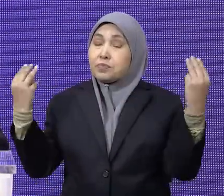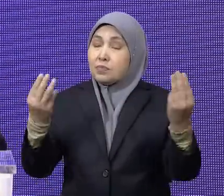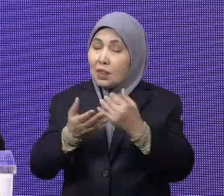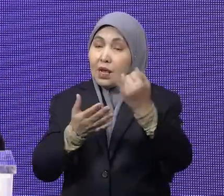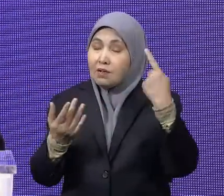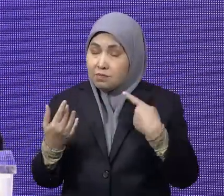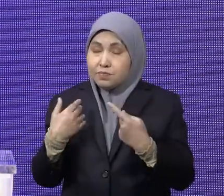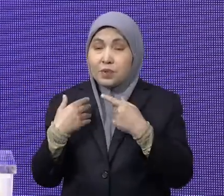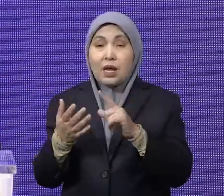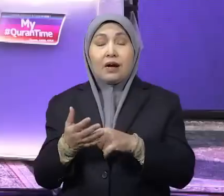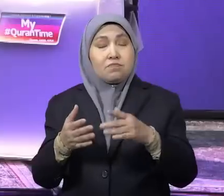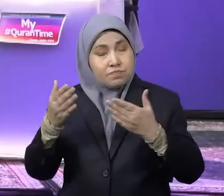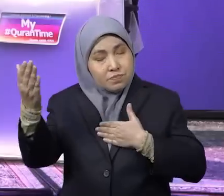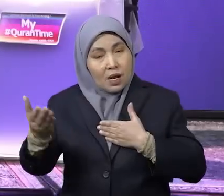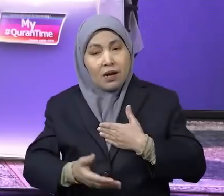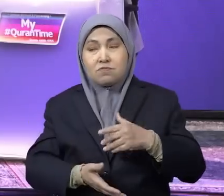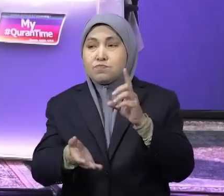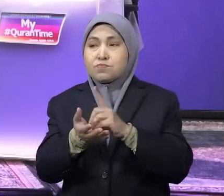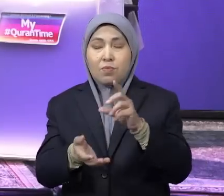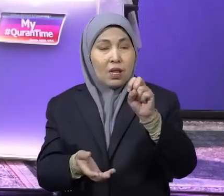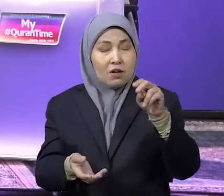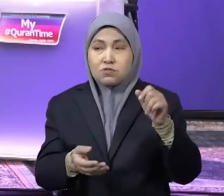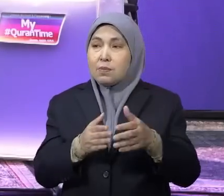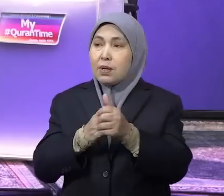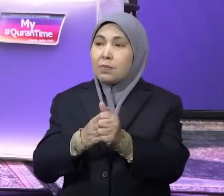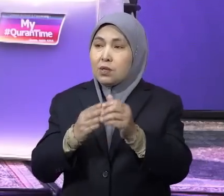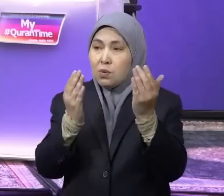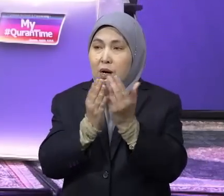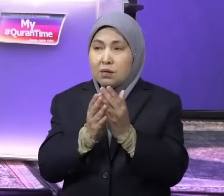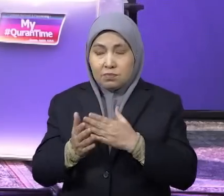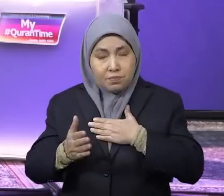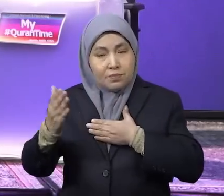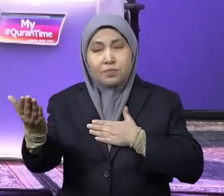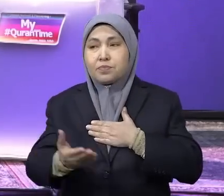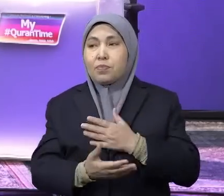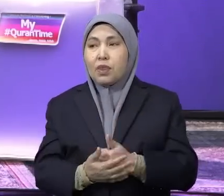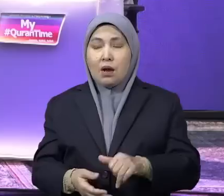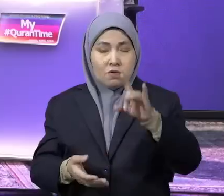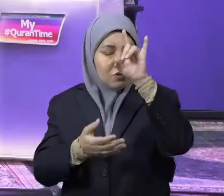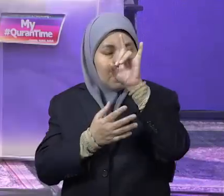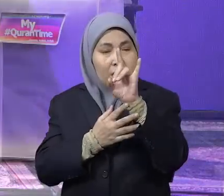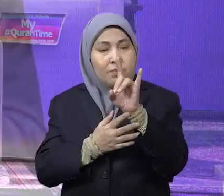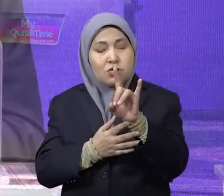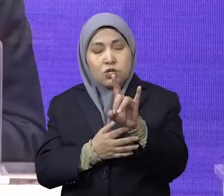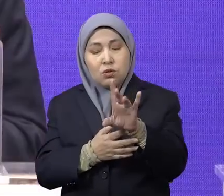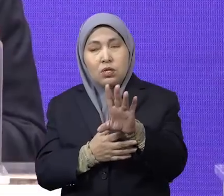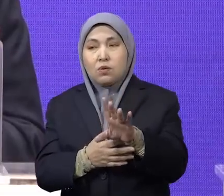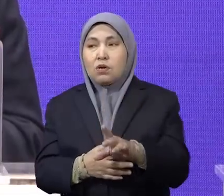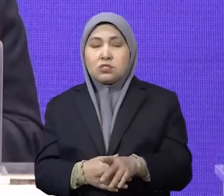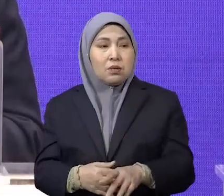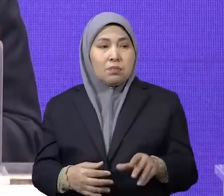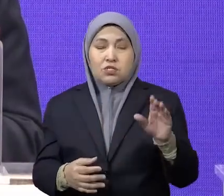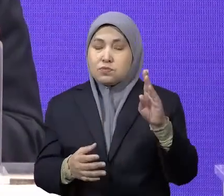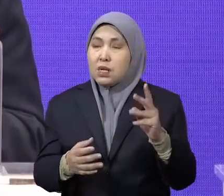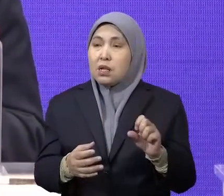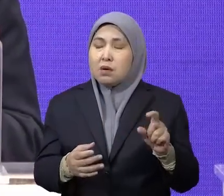telah kita adakan ni. Kita nak persilakan Dr. Sanusi untuk memimpin bacaan doa. Silakan. أعوذ بالله من الشيطان الرجيم بسم الله